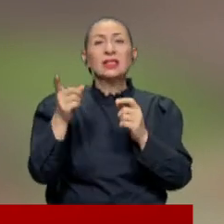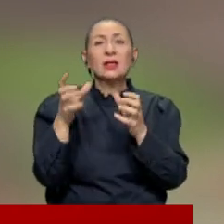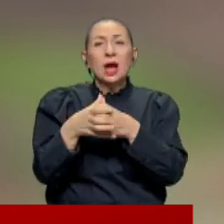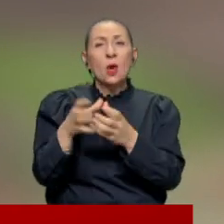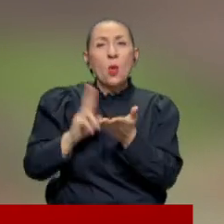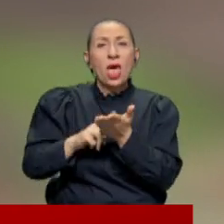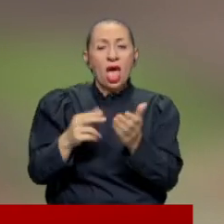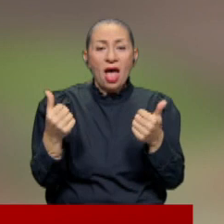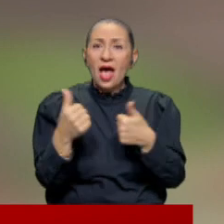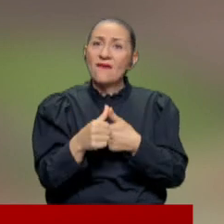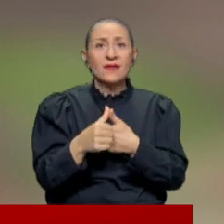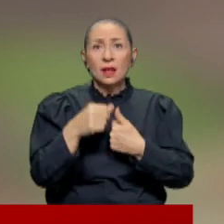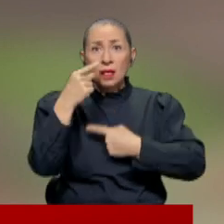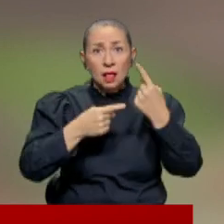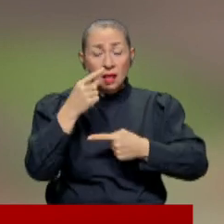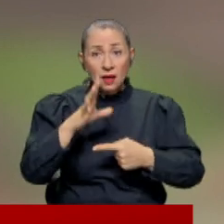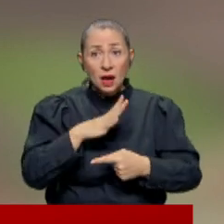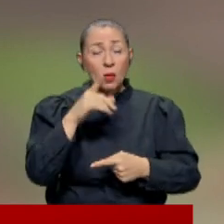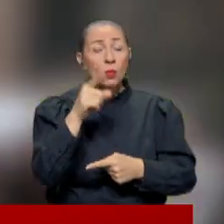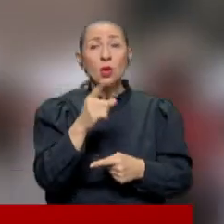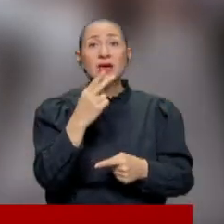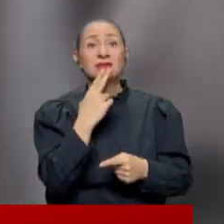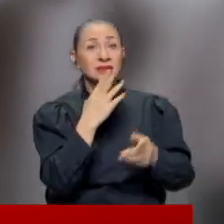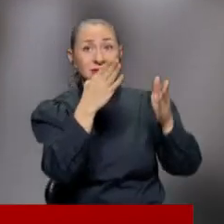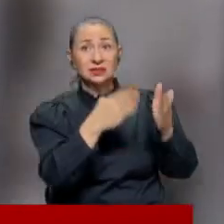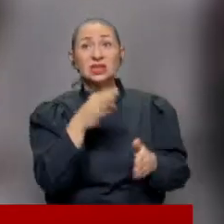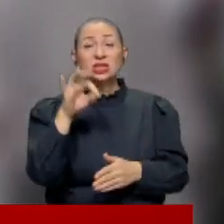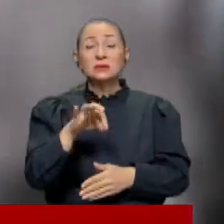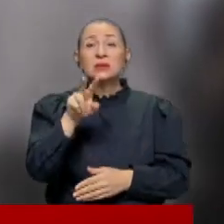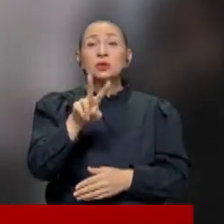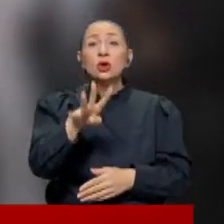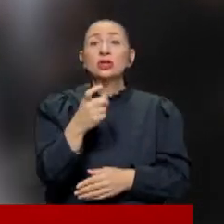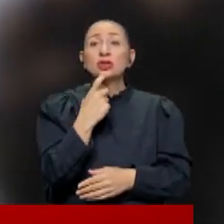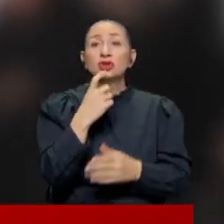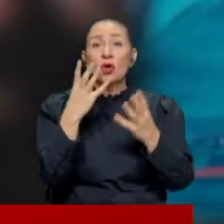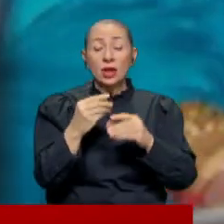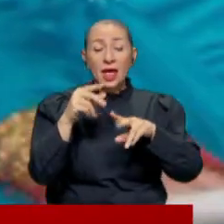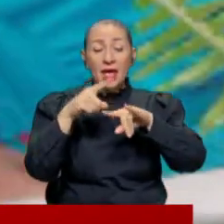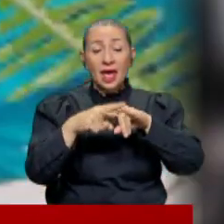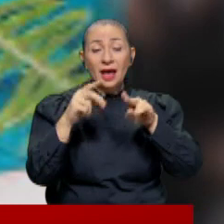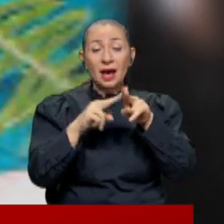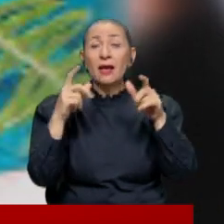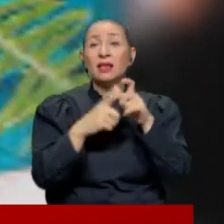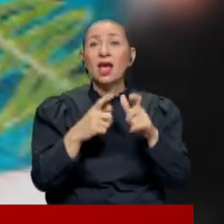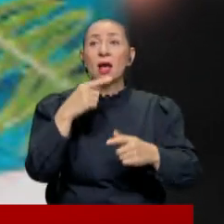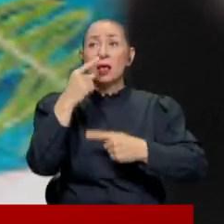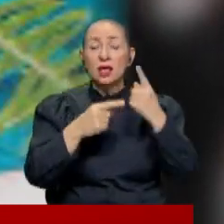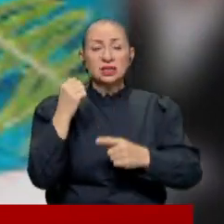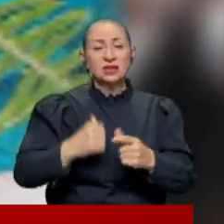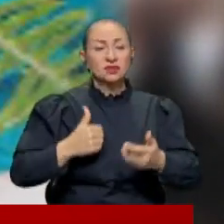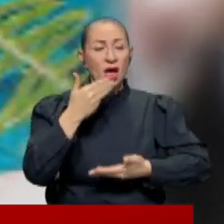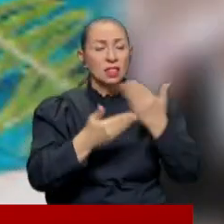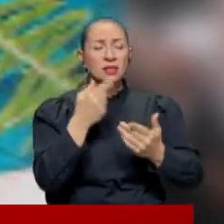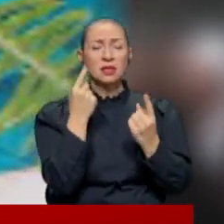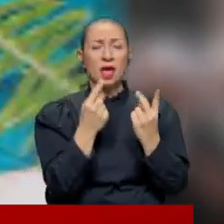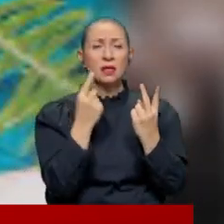üyesiyle evlendirdiği ileri sürülürken iddianın sahibi o kız. Şimdi 24 yaşında olan HKG iddialarını savcıya anlattı